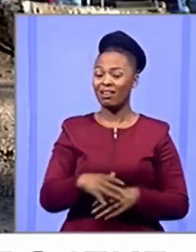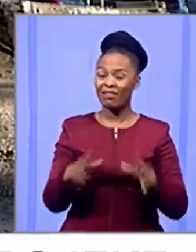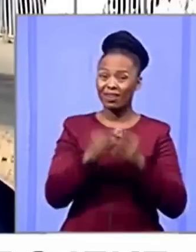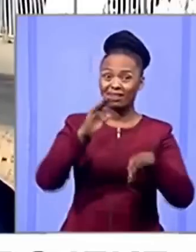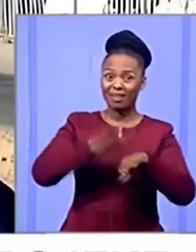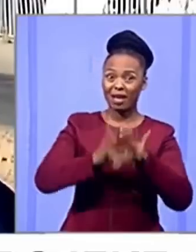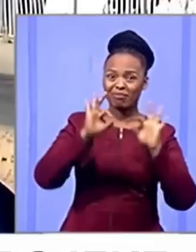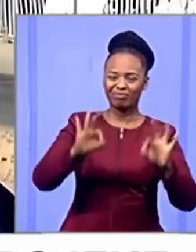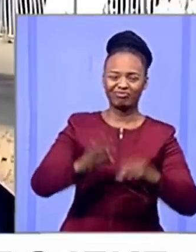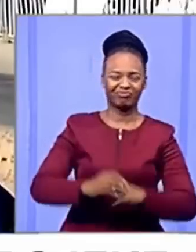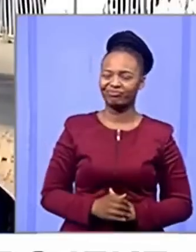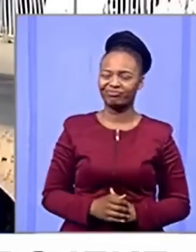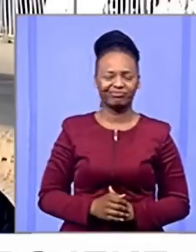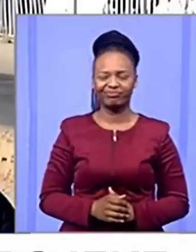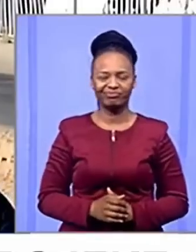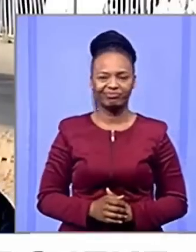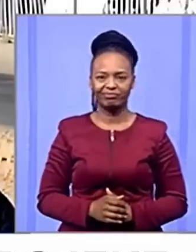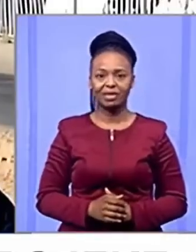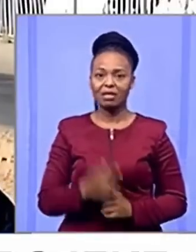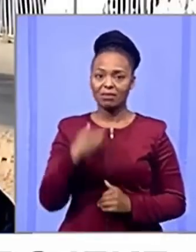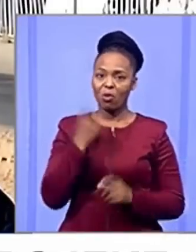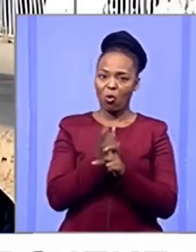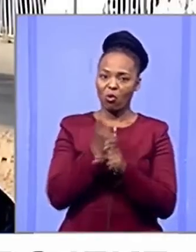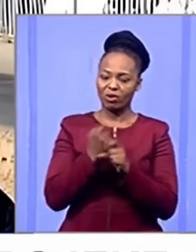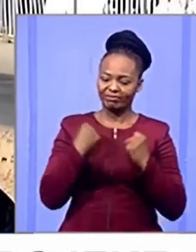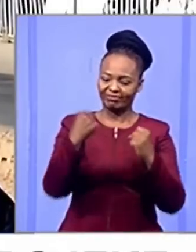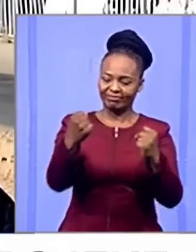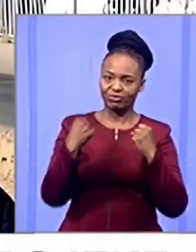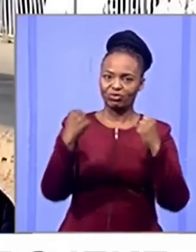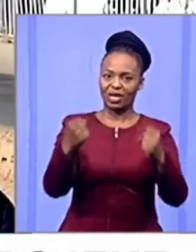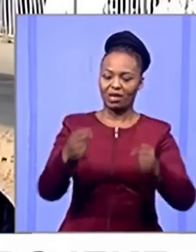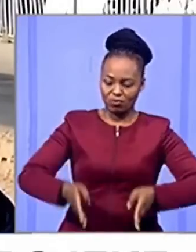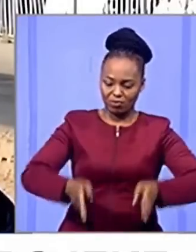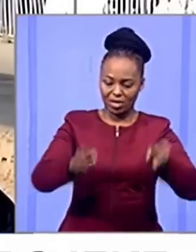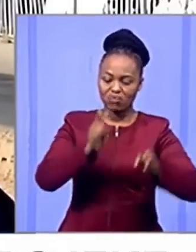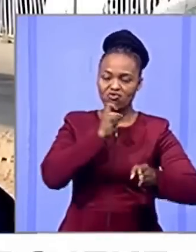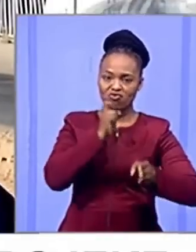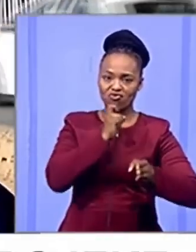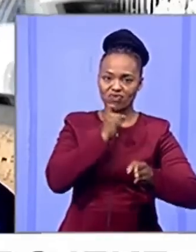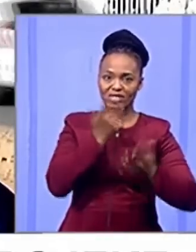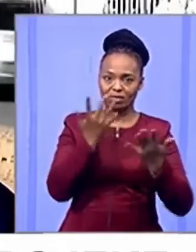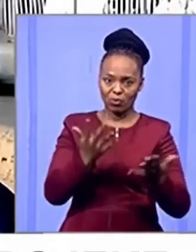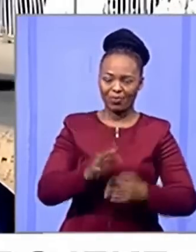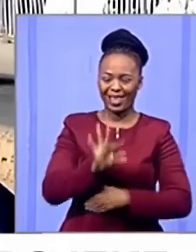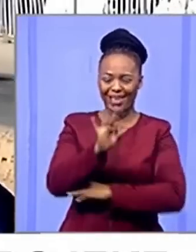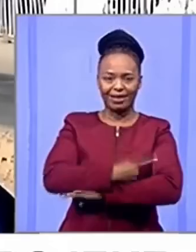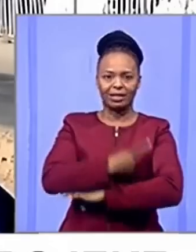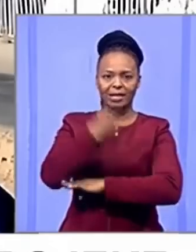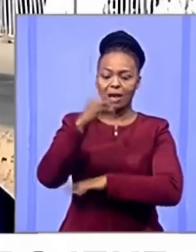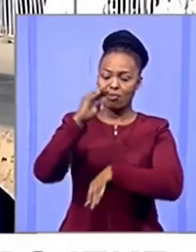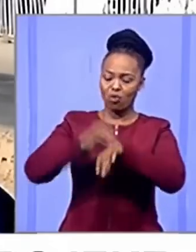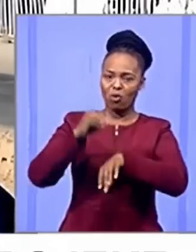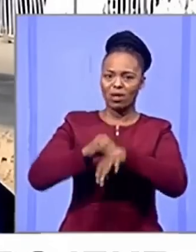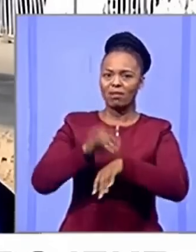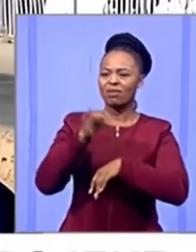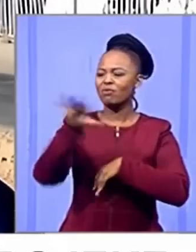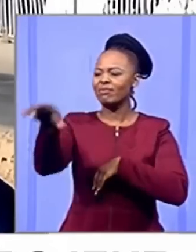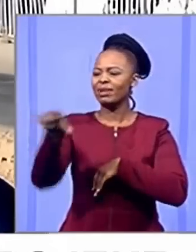nako. Jaaka ke le mokgweetsi wa tsela e ke tsamaya mo gone tsatsi le letsatsi re na le mathata, especially ha nna di pick up hours, rush